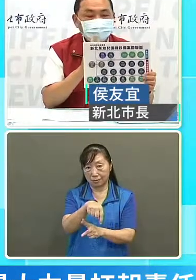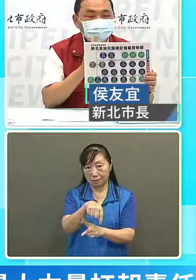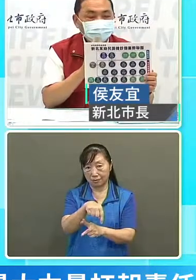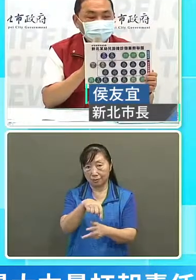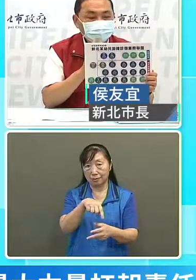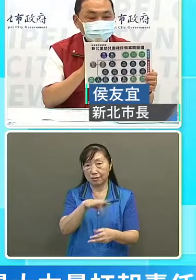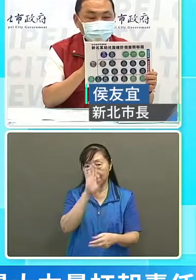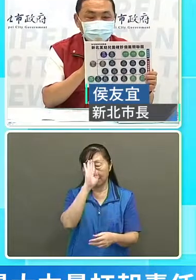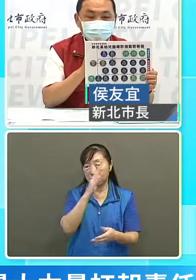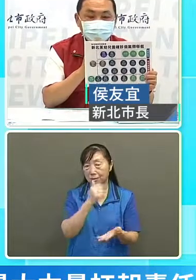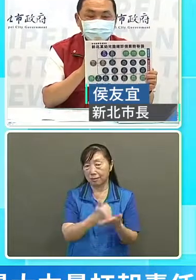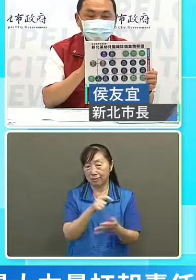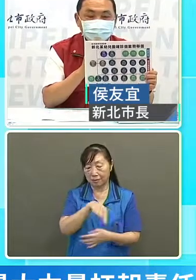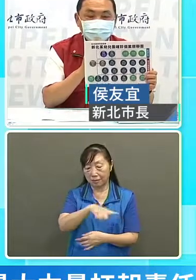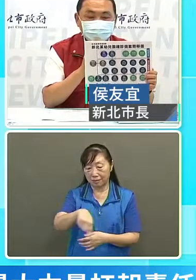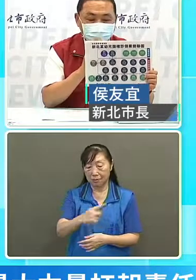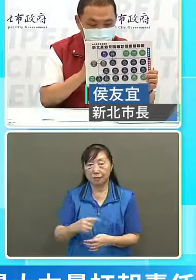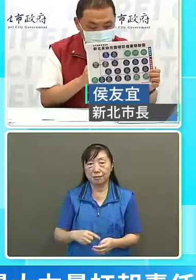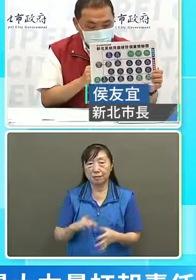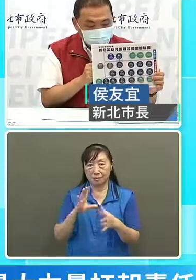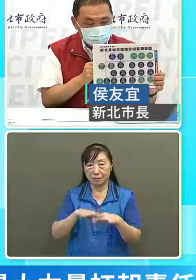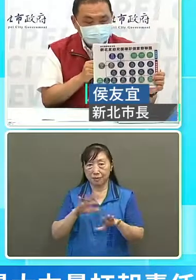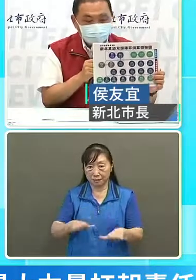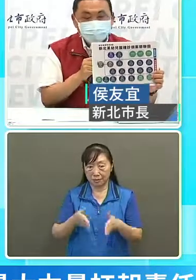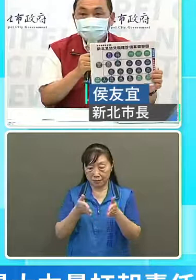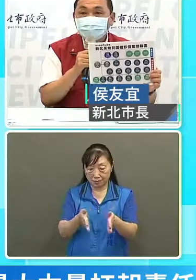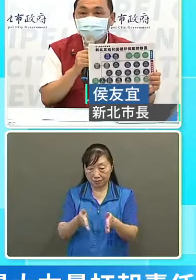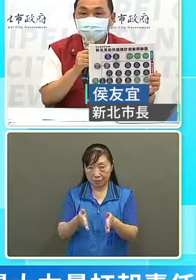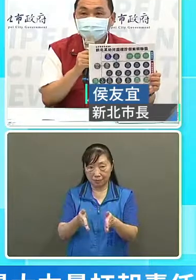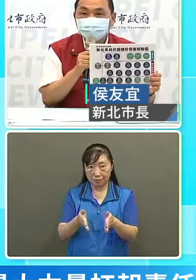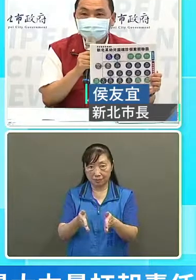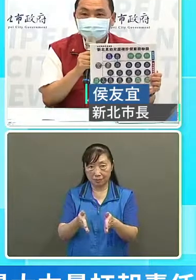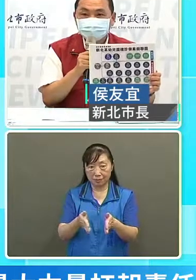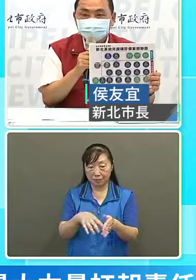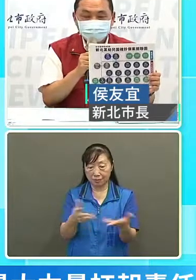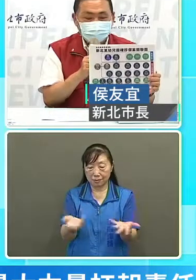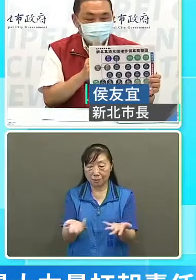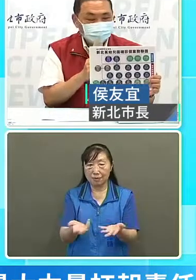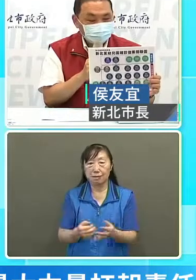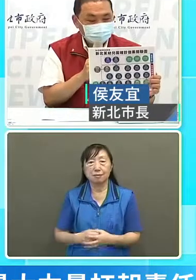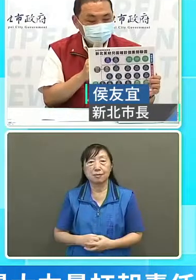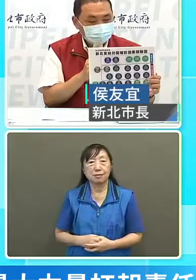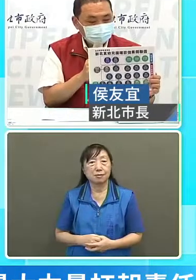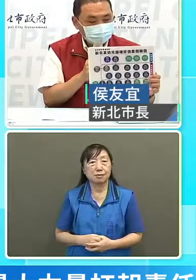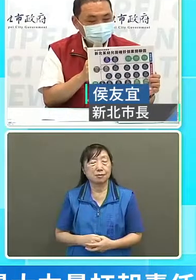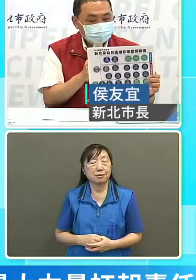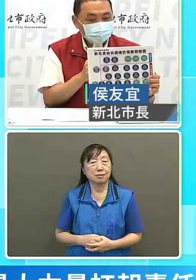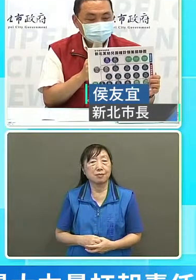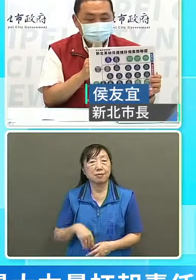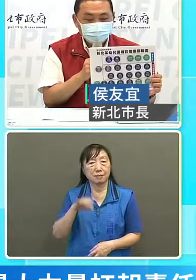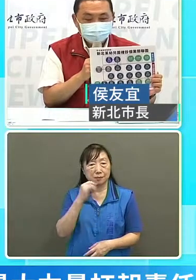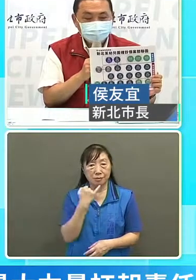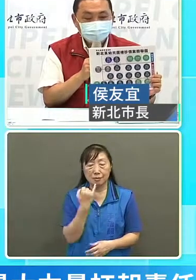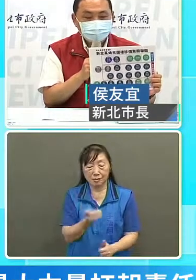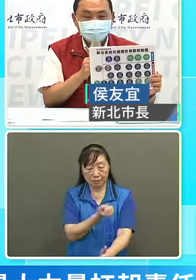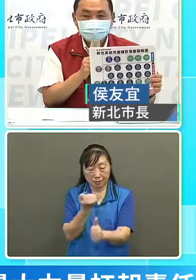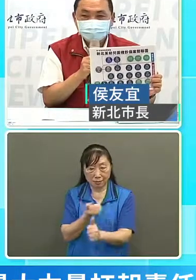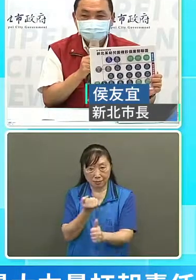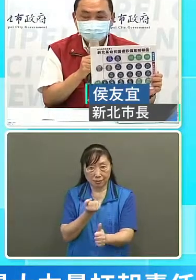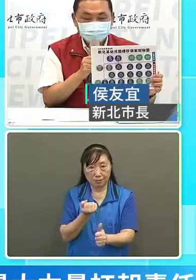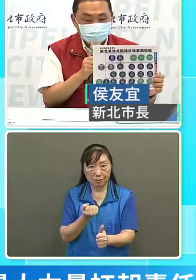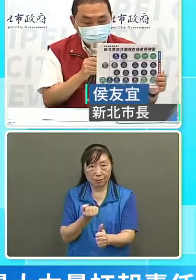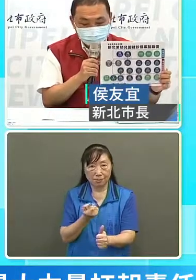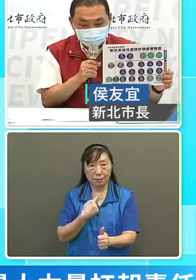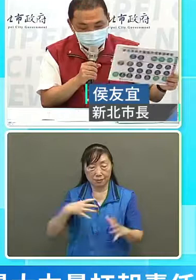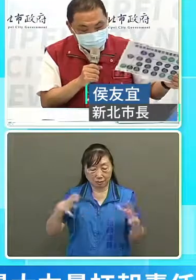诊，所以我们会积极的把这个案例能够有效的控制下来，我